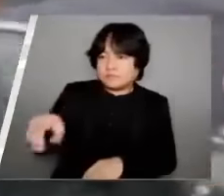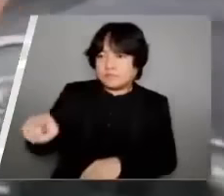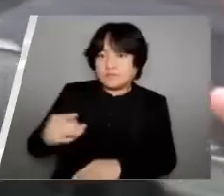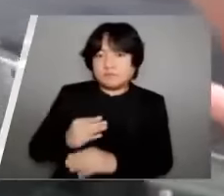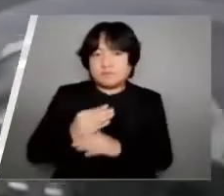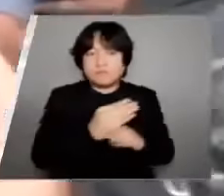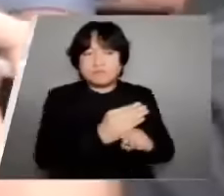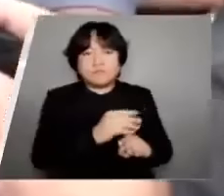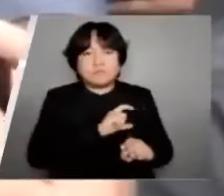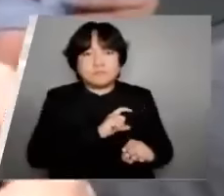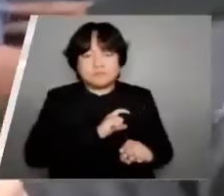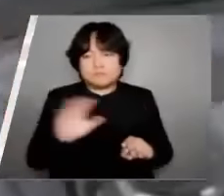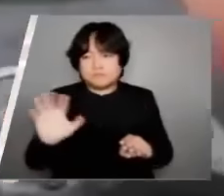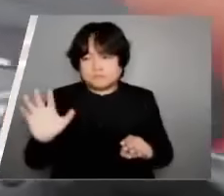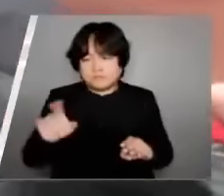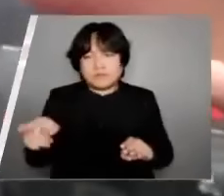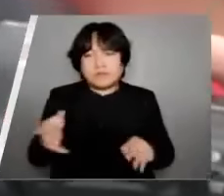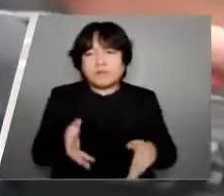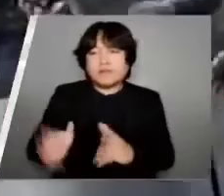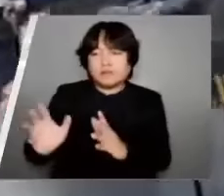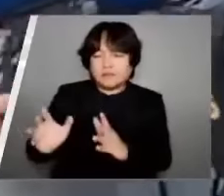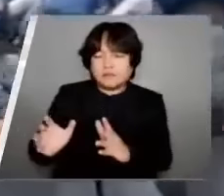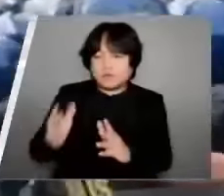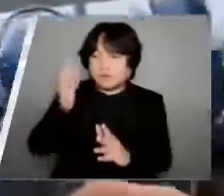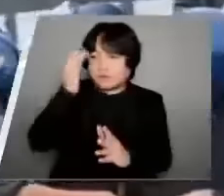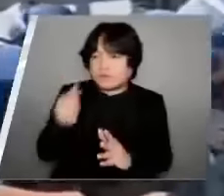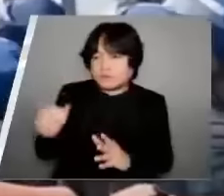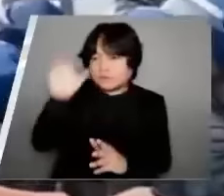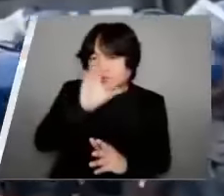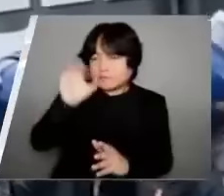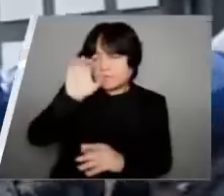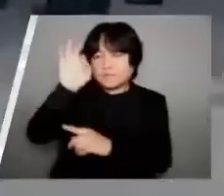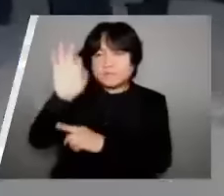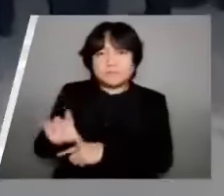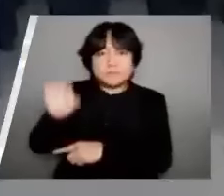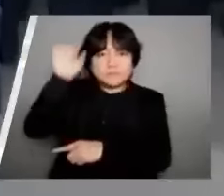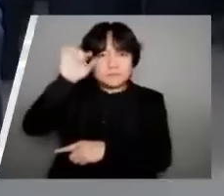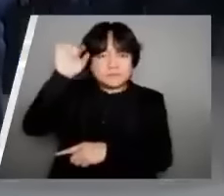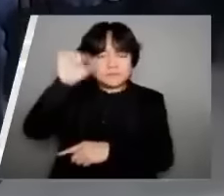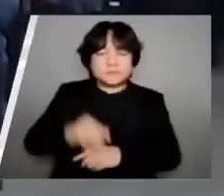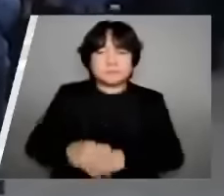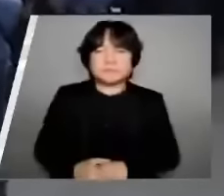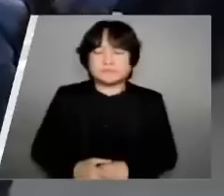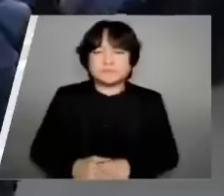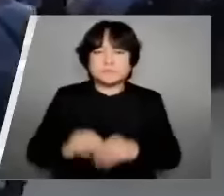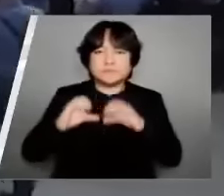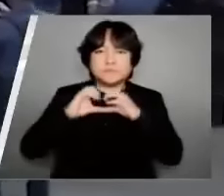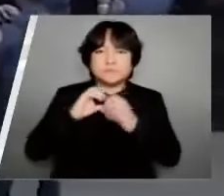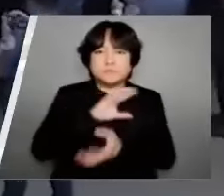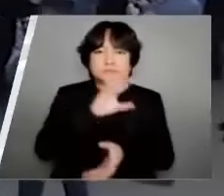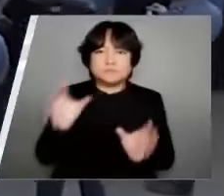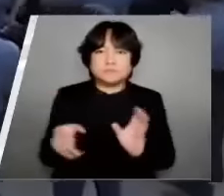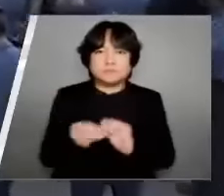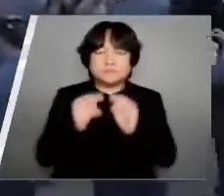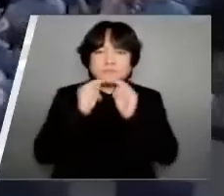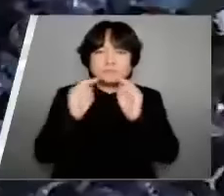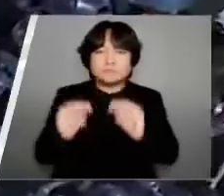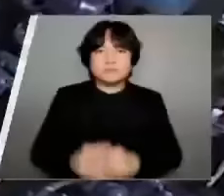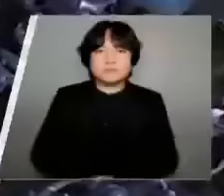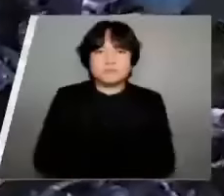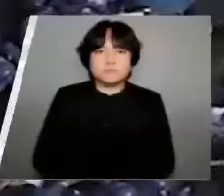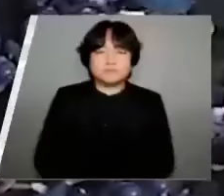kanilang tungkulin na ipatupad ang warrant of arrest kay Kibuloy. Para sa GMA Integrated News, ako si Ari Jill